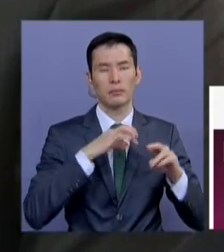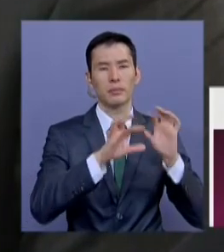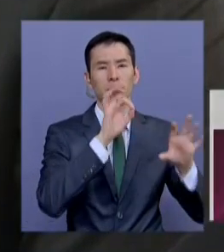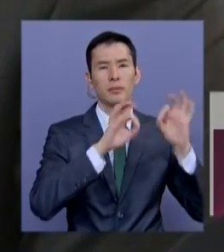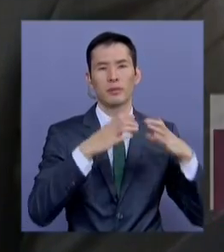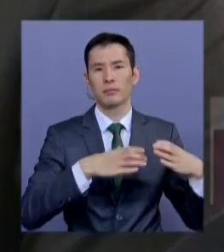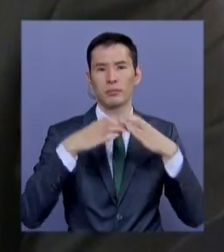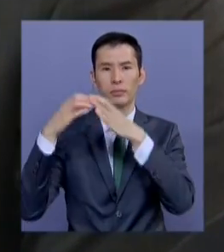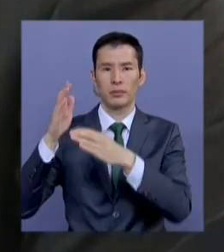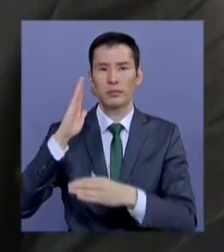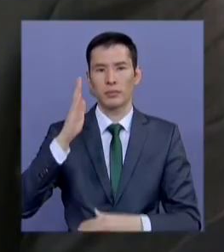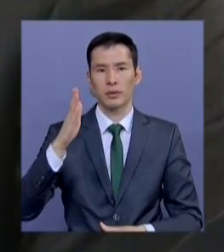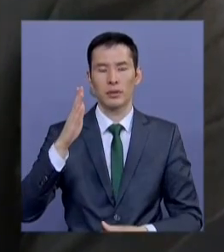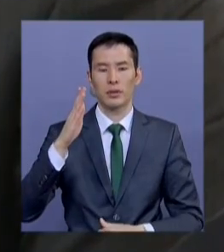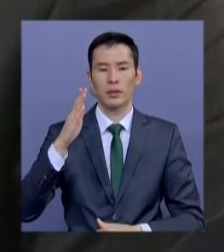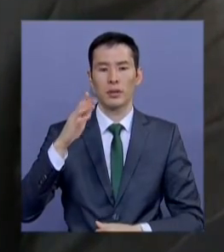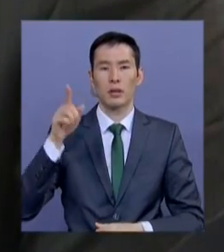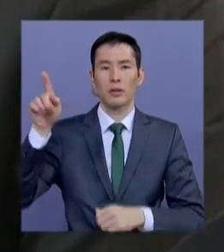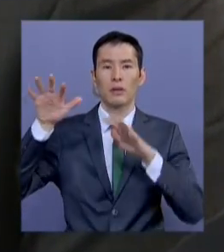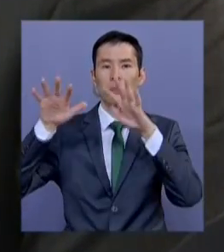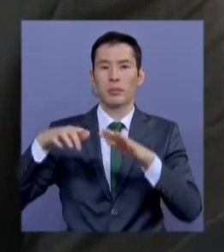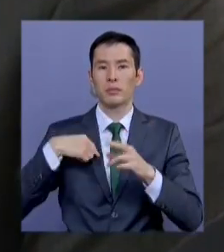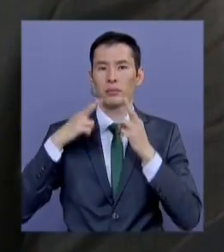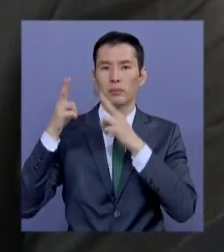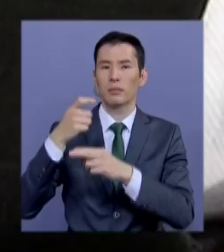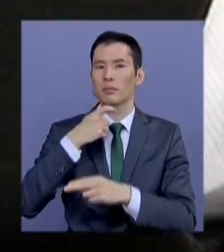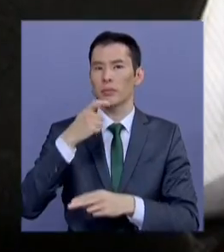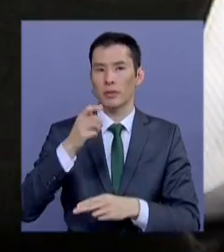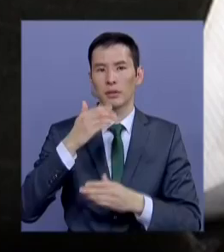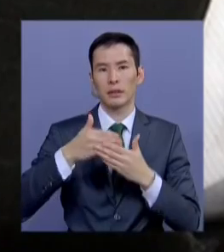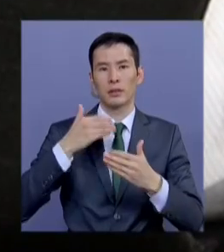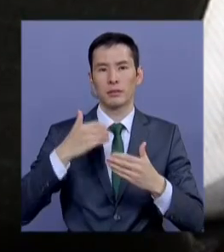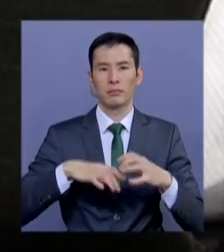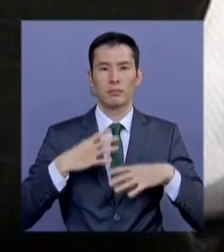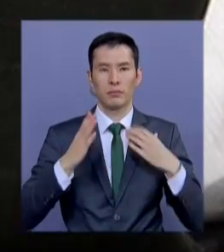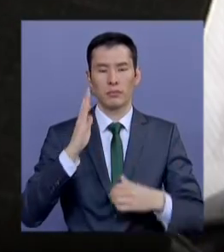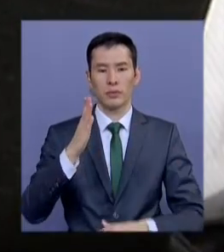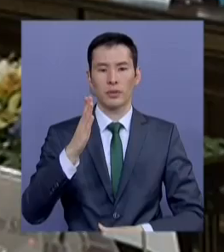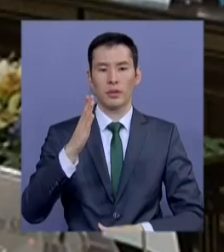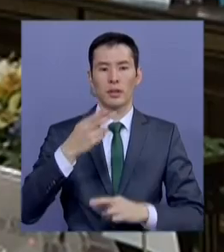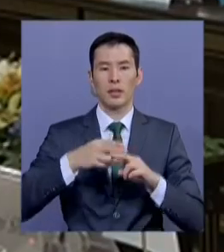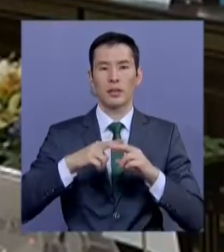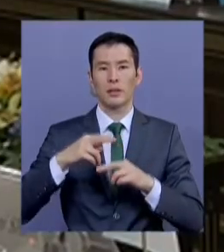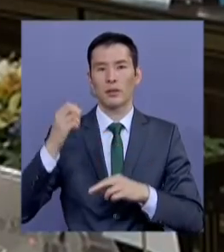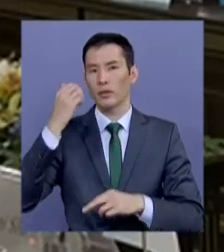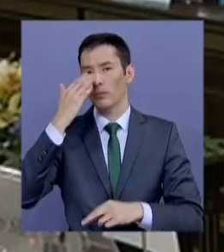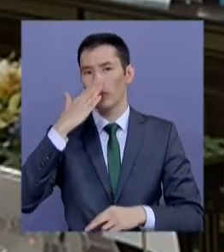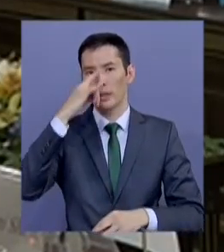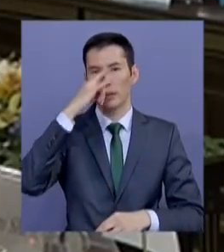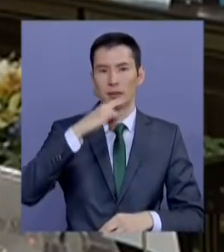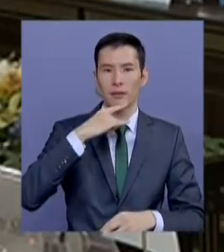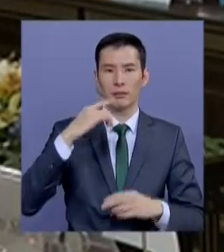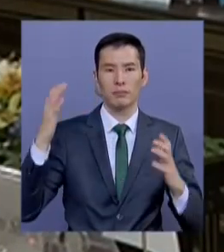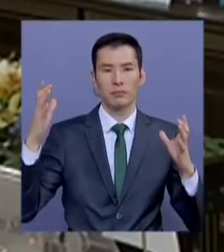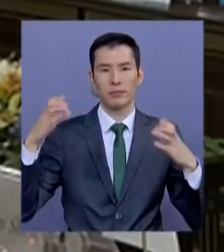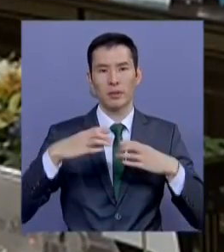салынып жатқан спорт нысандарын көрдік. Ол жерлерде біздің спортшылар жаттығады. Екі жақты кездесуде әлемдік бәсекеге дайындықтың